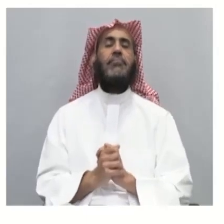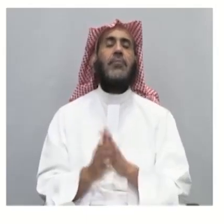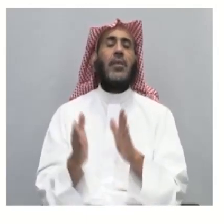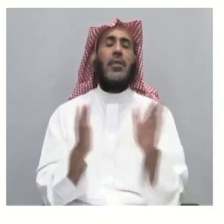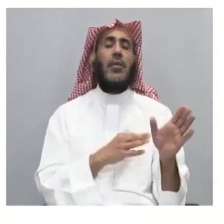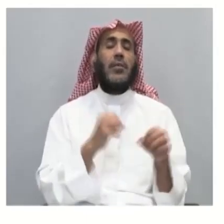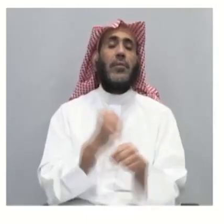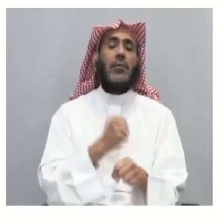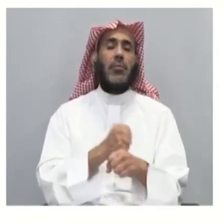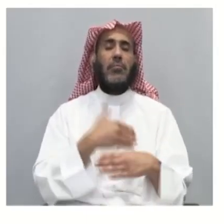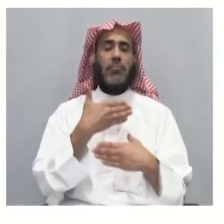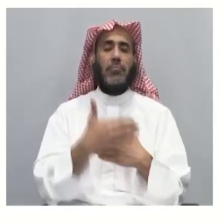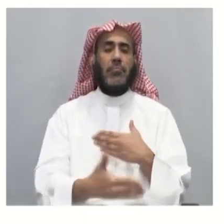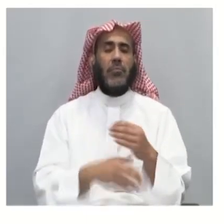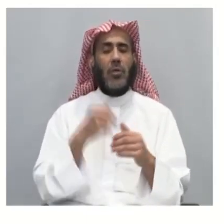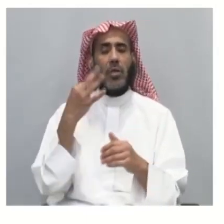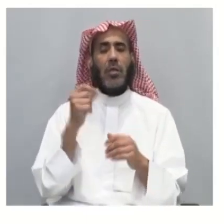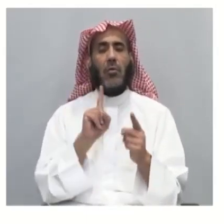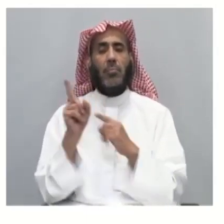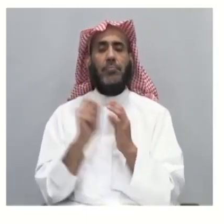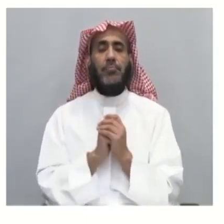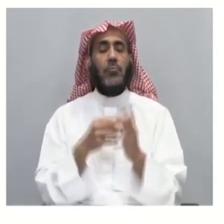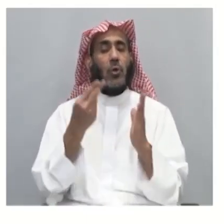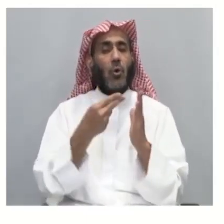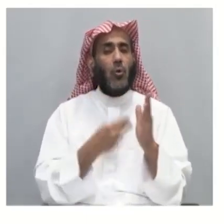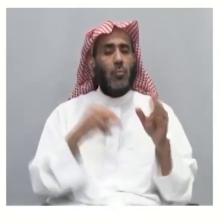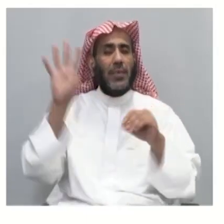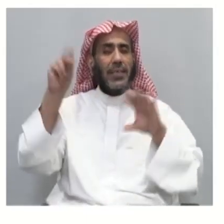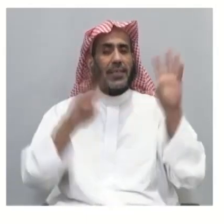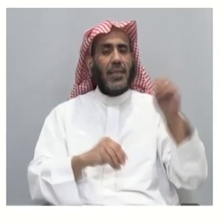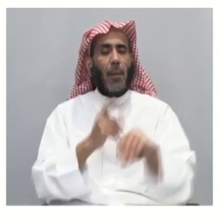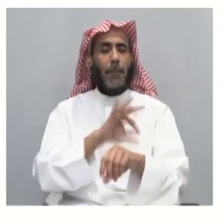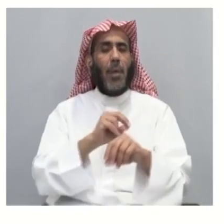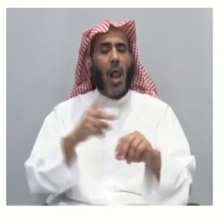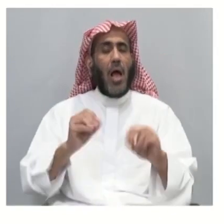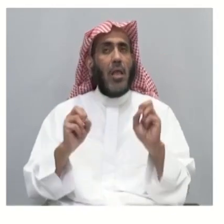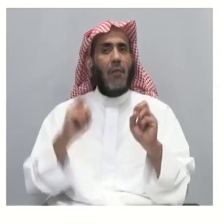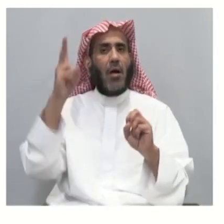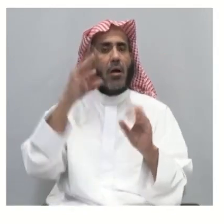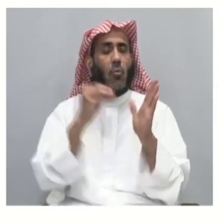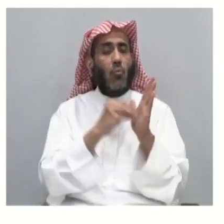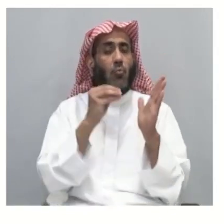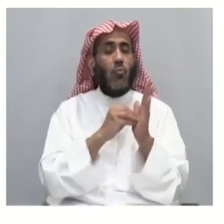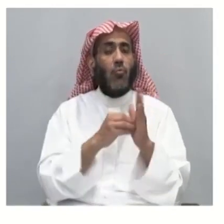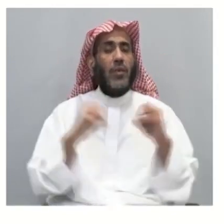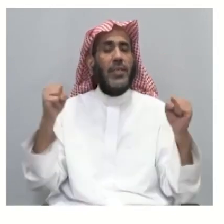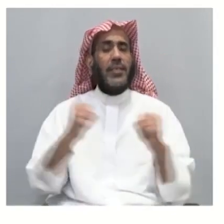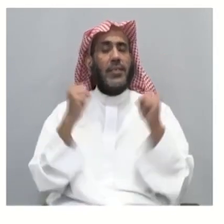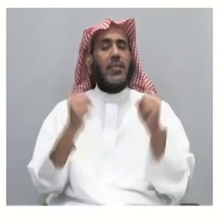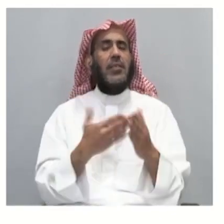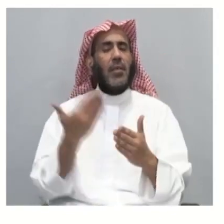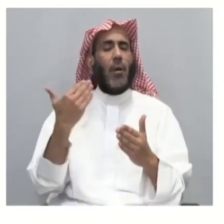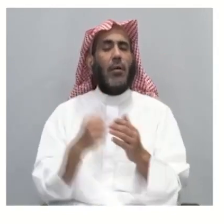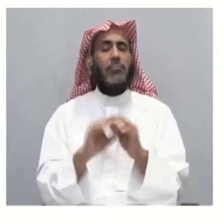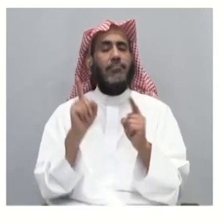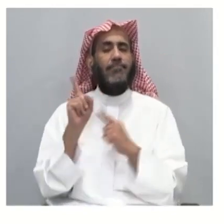التطبيق الذي يليه الفقره الثالثه هنا يقول اكتب قصه معتمدا على احدى الافكار الوارده في النشاطين السابقين